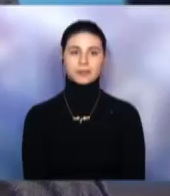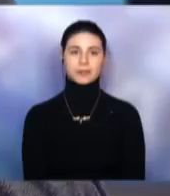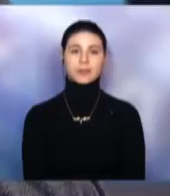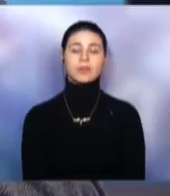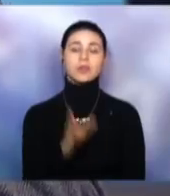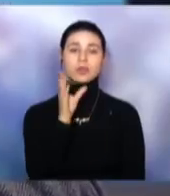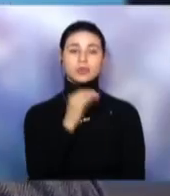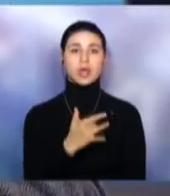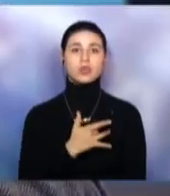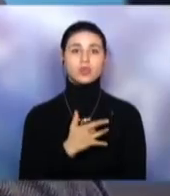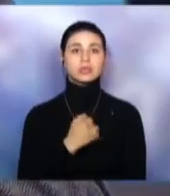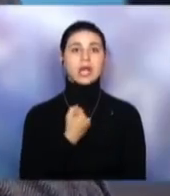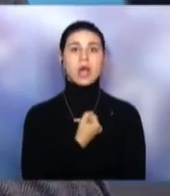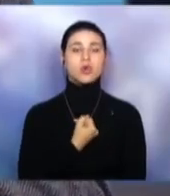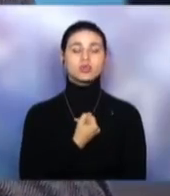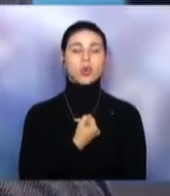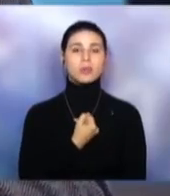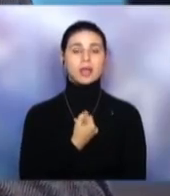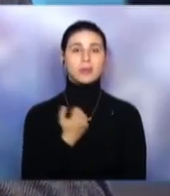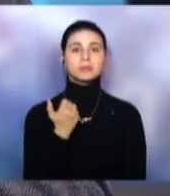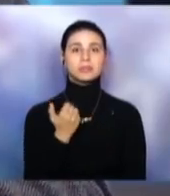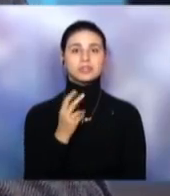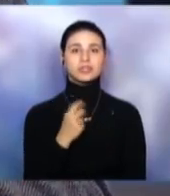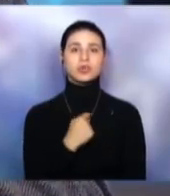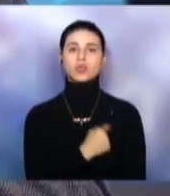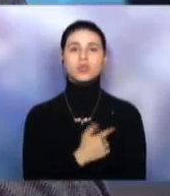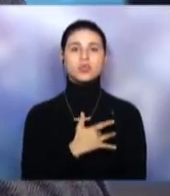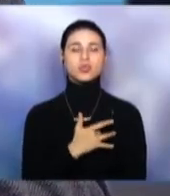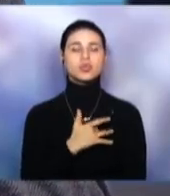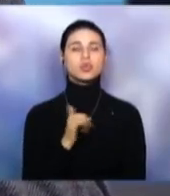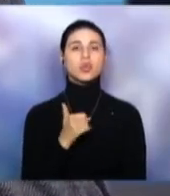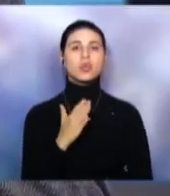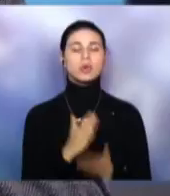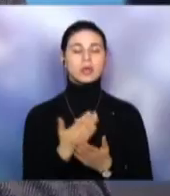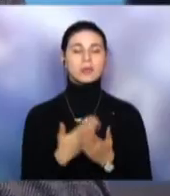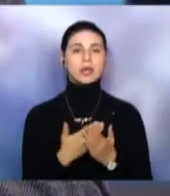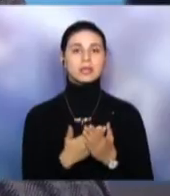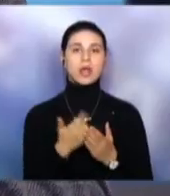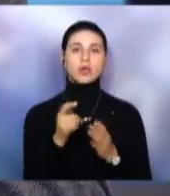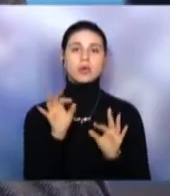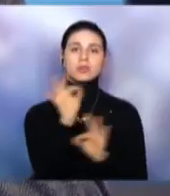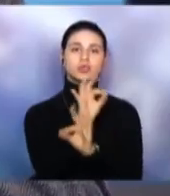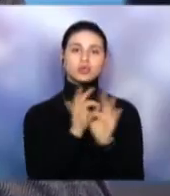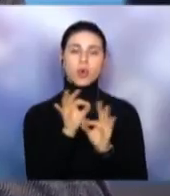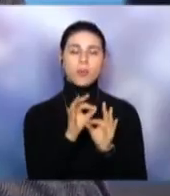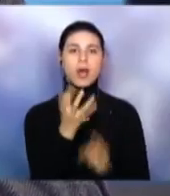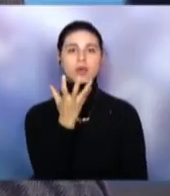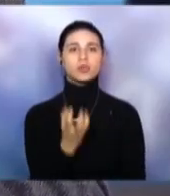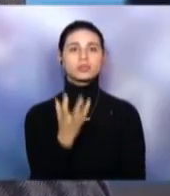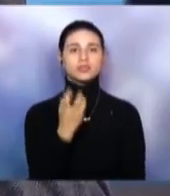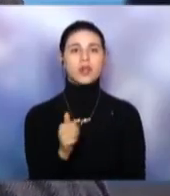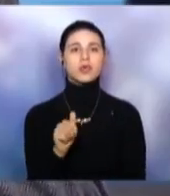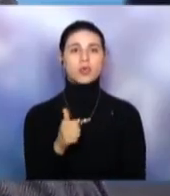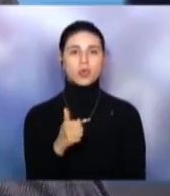გულის ექოსკოპია, წარმოადგენს იძლევა გულის ანატომიურ თავისებურებებზე და მის გეომეტრიაზე, მის კუმშვადობაზე და